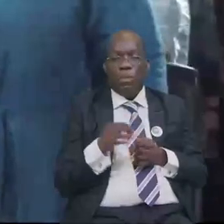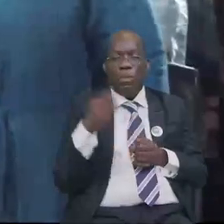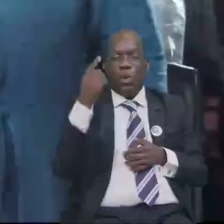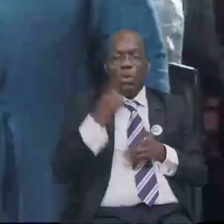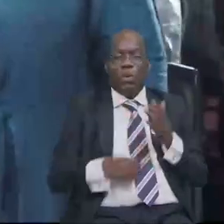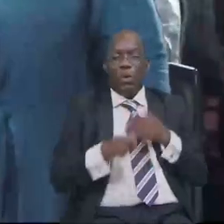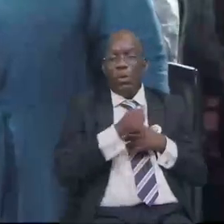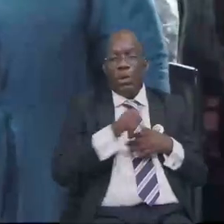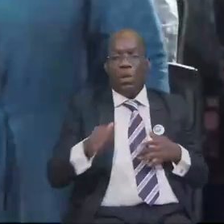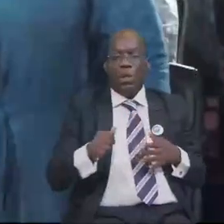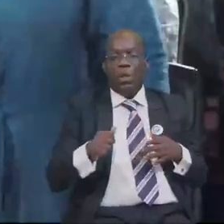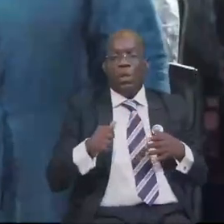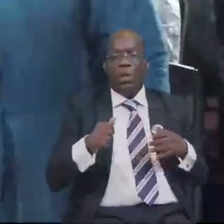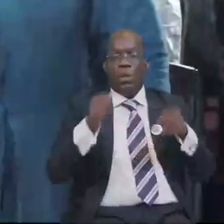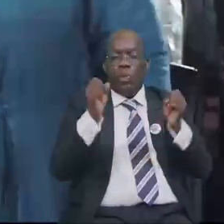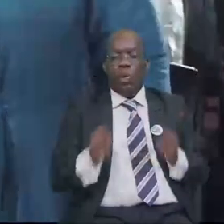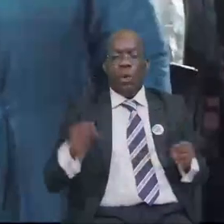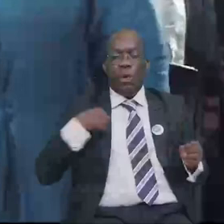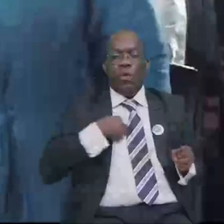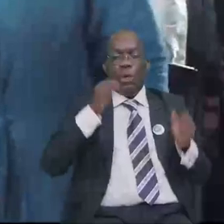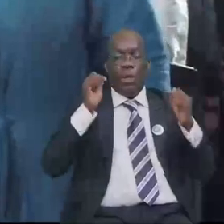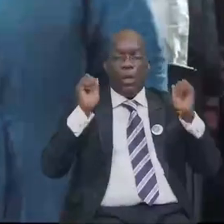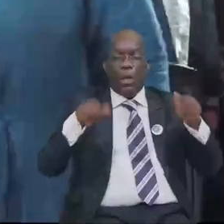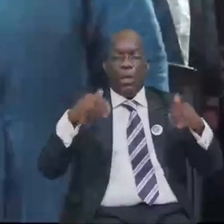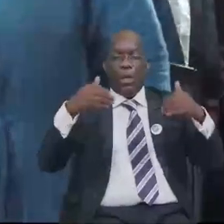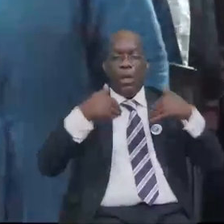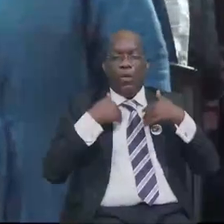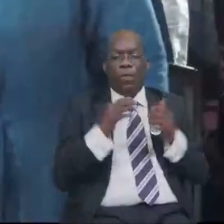Quelle puissance pouvons-nous posséder?